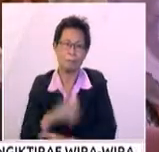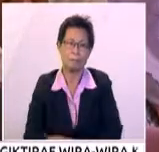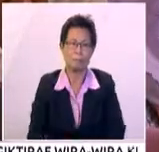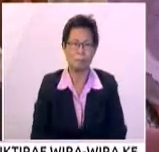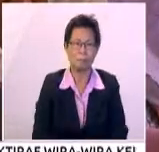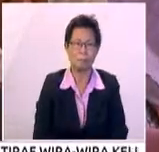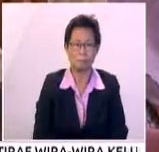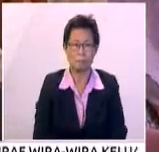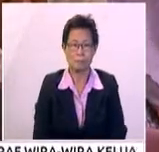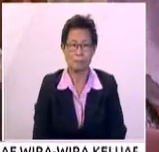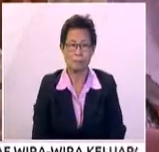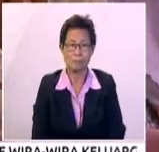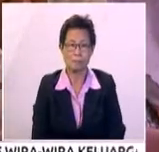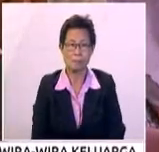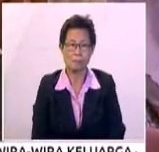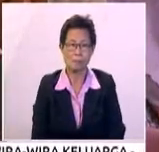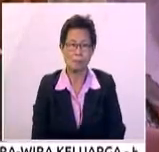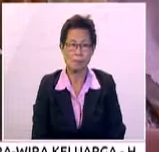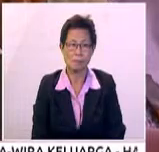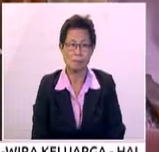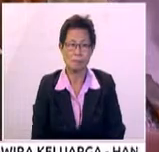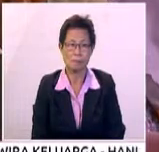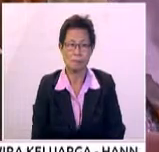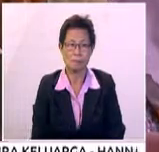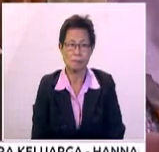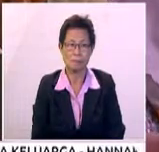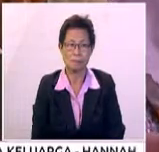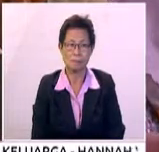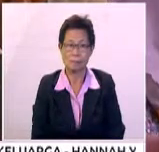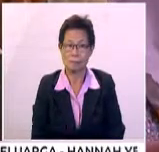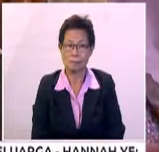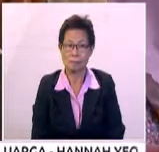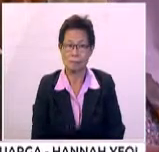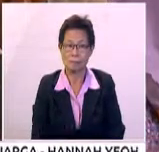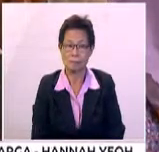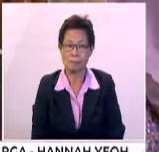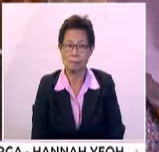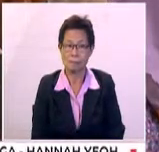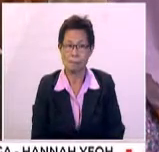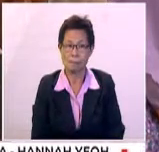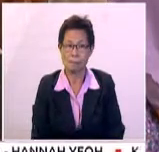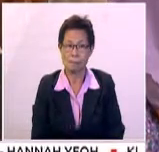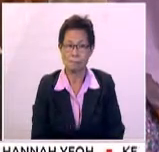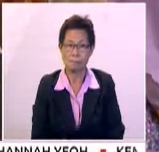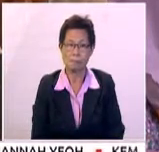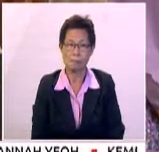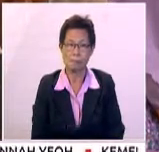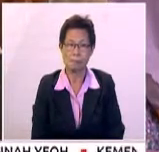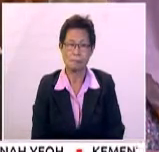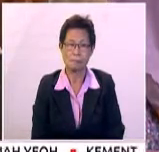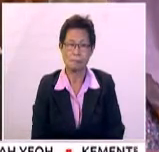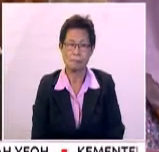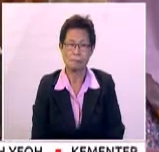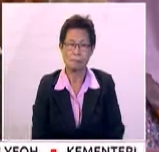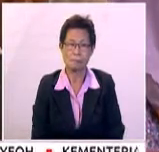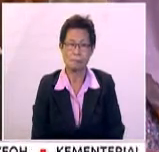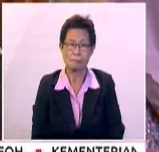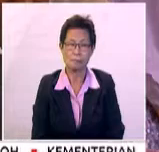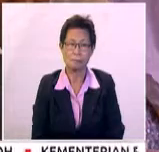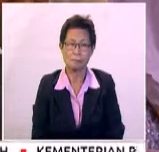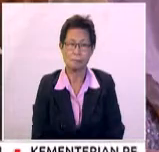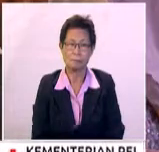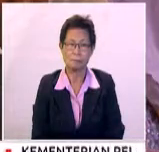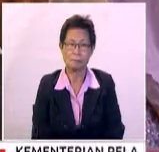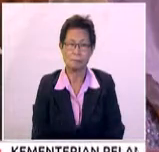dengan kecap rombong kecil borot tanggih nyam tenang atau al-hakam kado kecil borot nak lompung. Mereka kecap